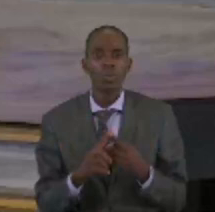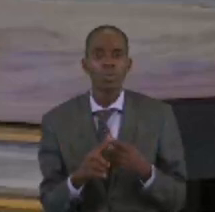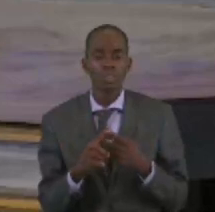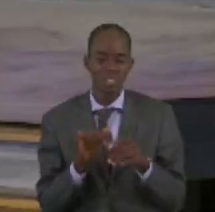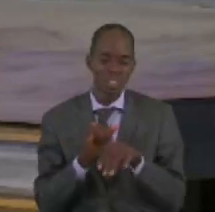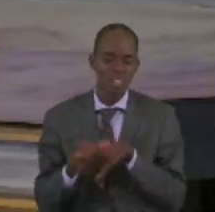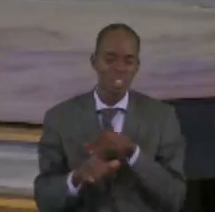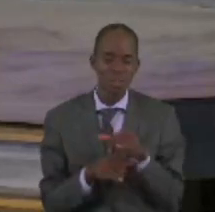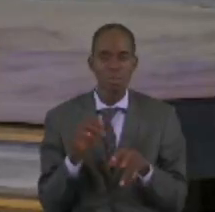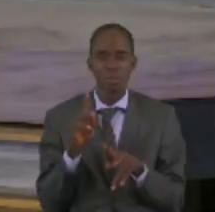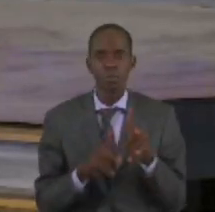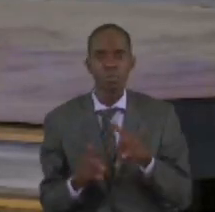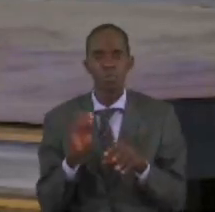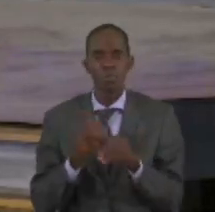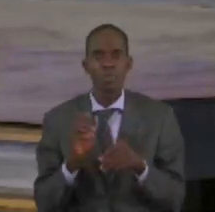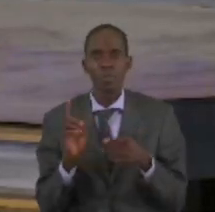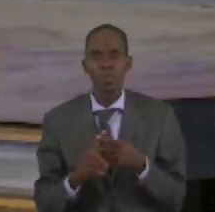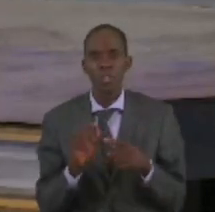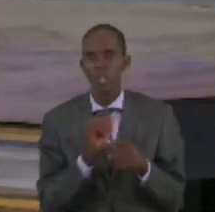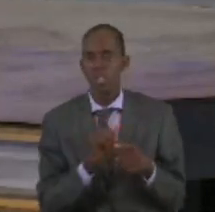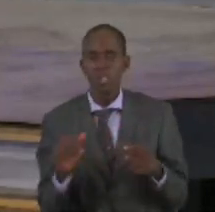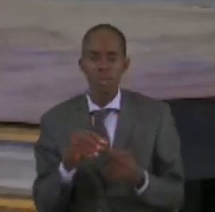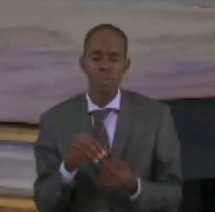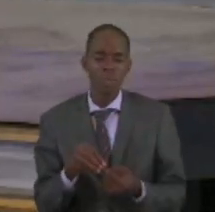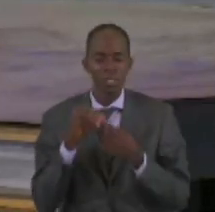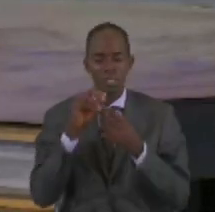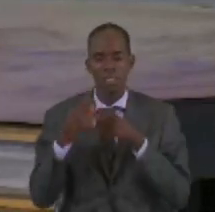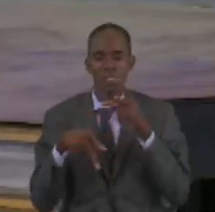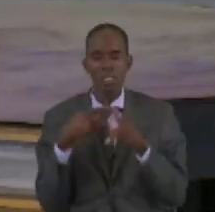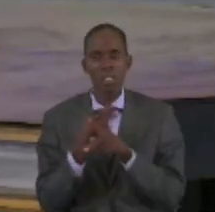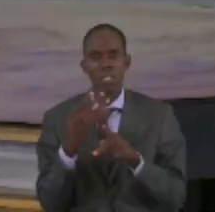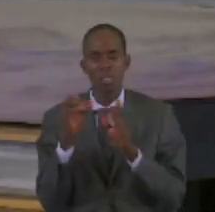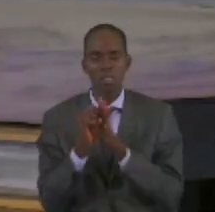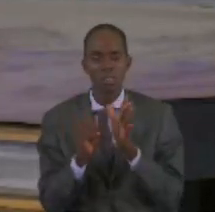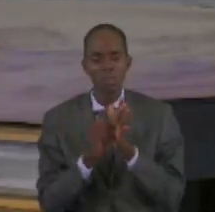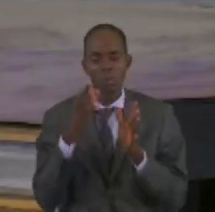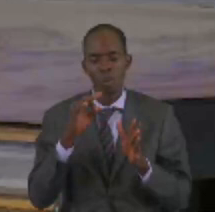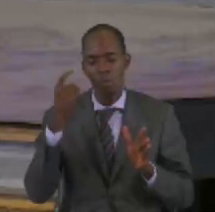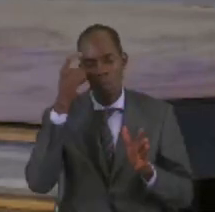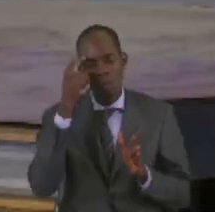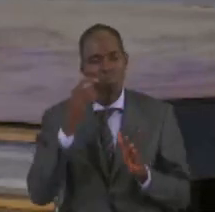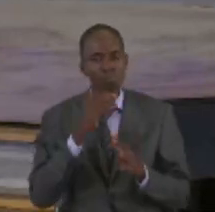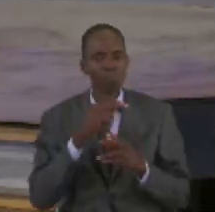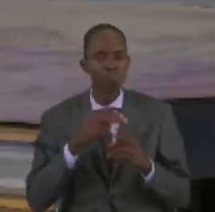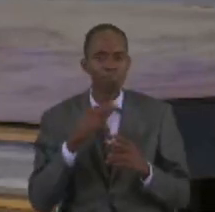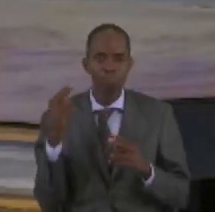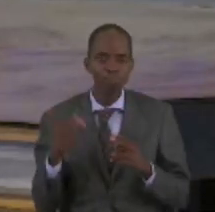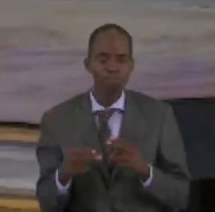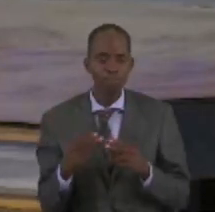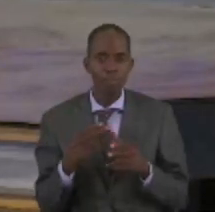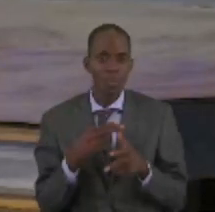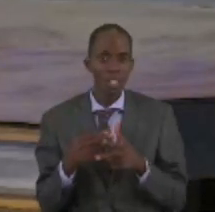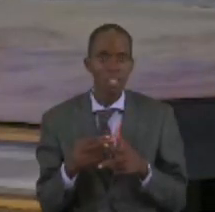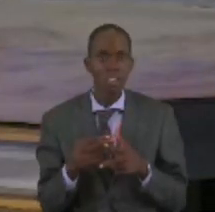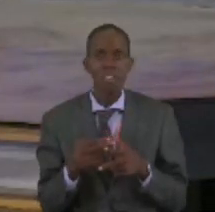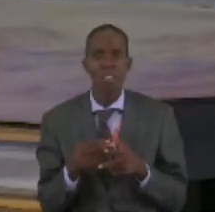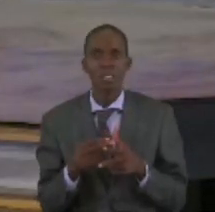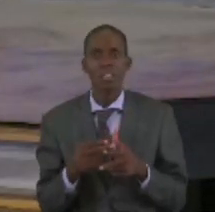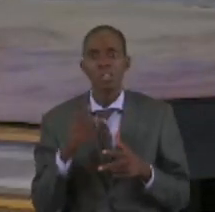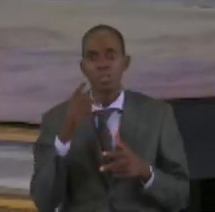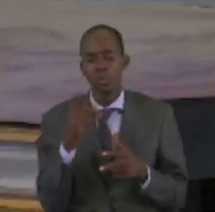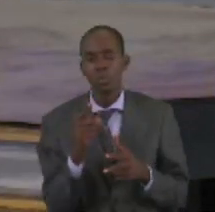ils vont vouloir tromper les gens en un état d'esprit. Jamais, en effet,